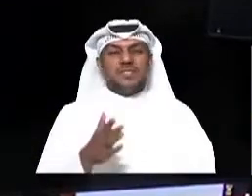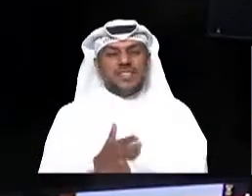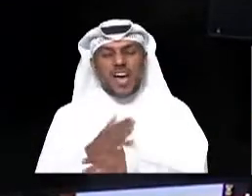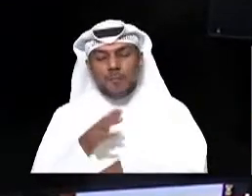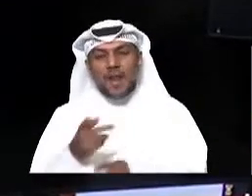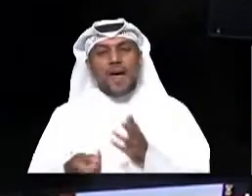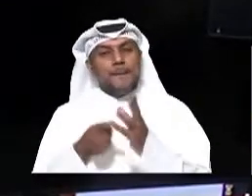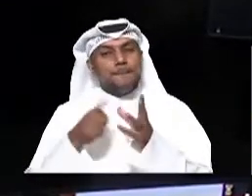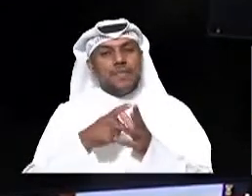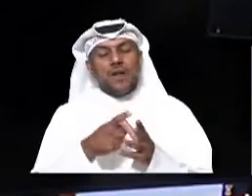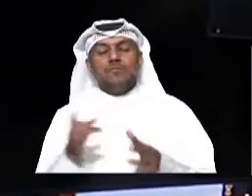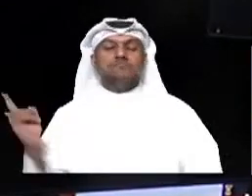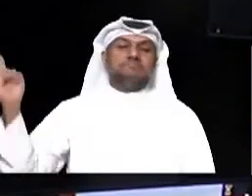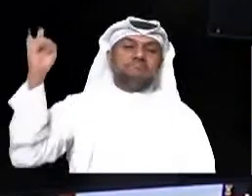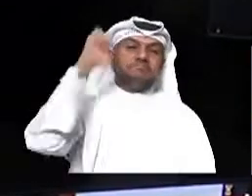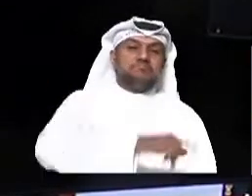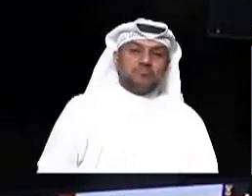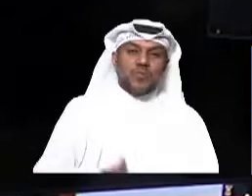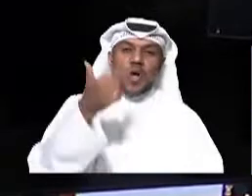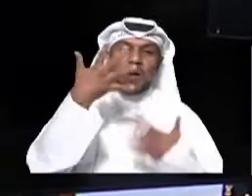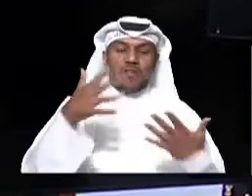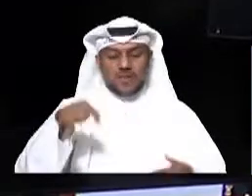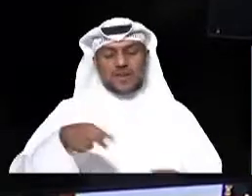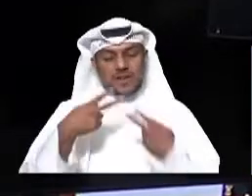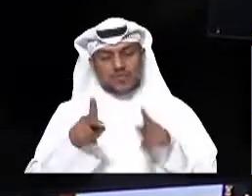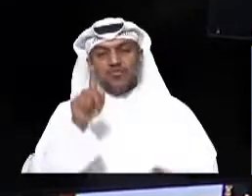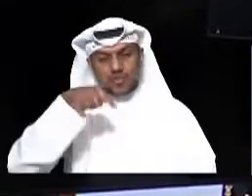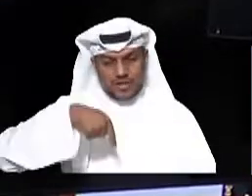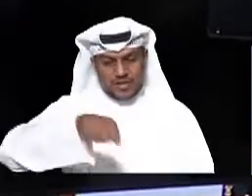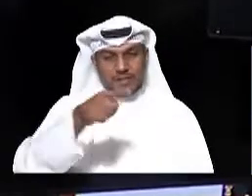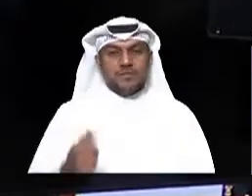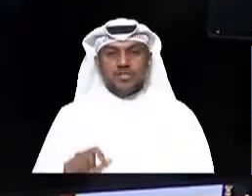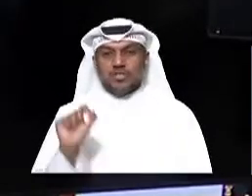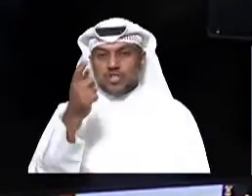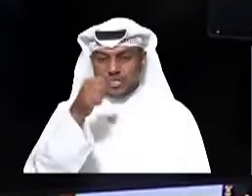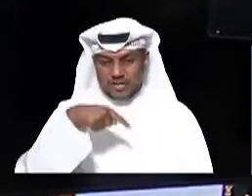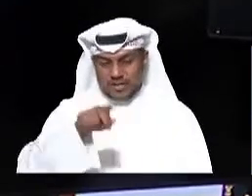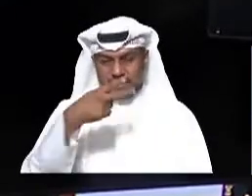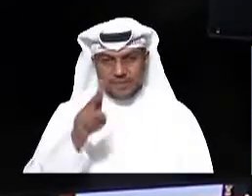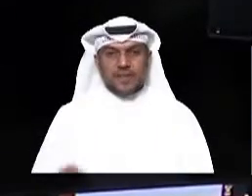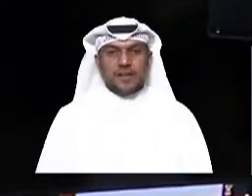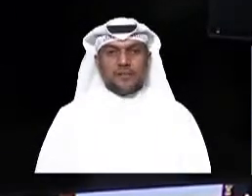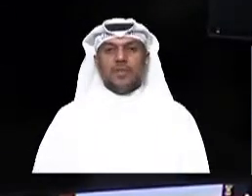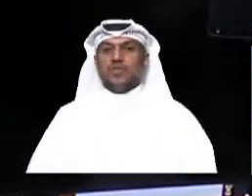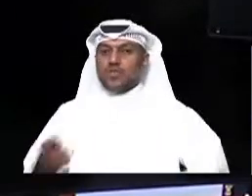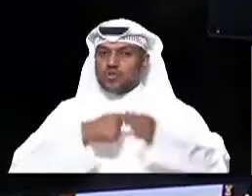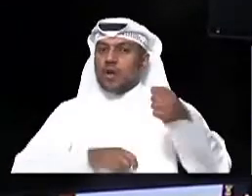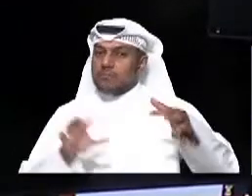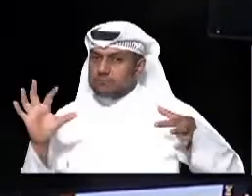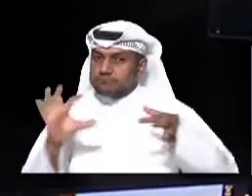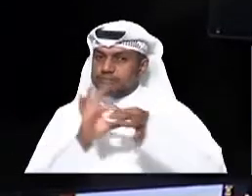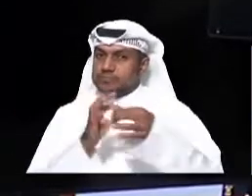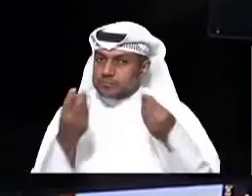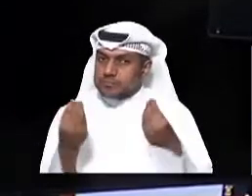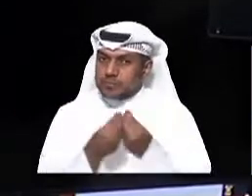عن سنة، وبنفس الوقت العلاقات الاقتصادية والتجارية قاعدة تزيد في كل